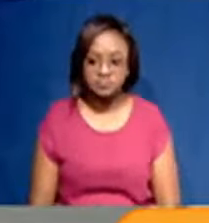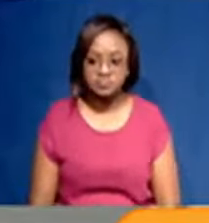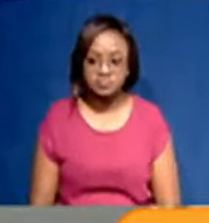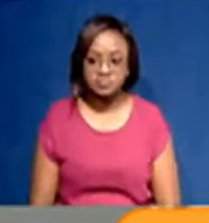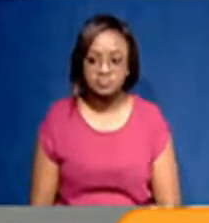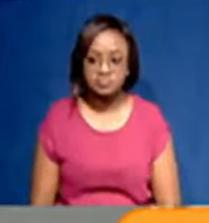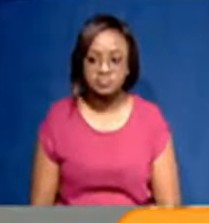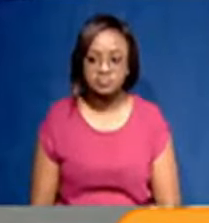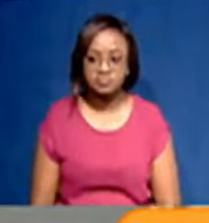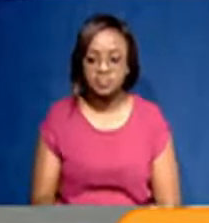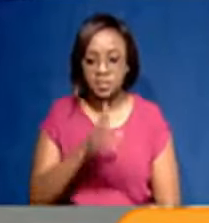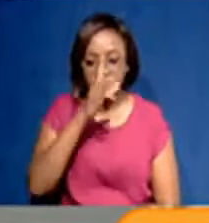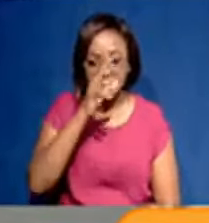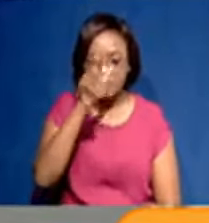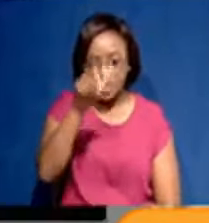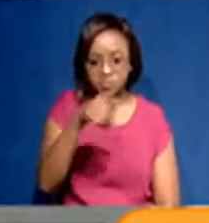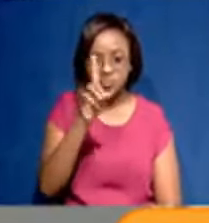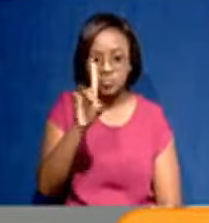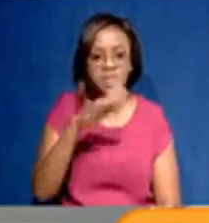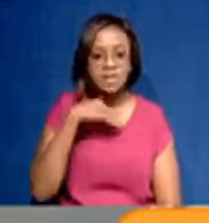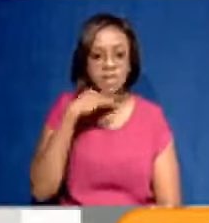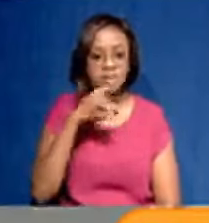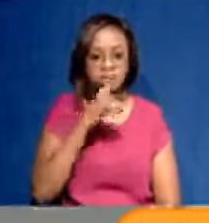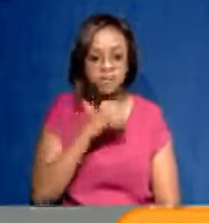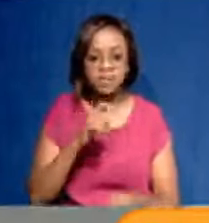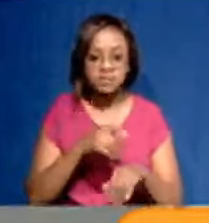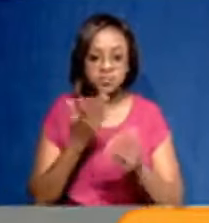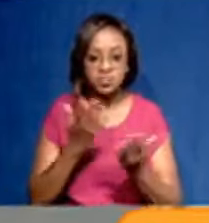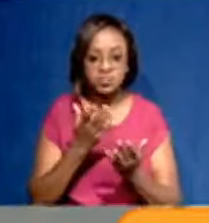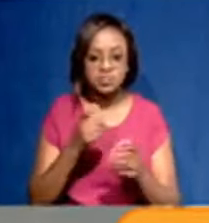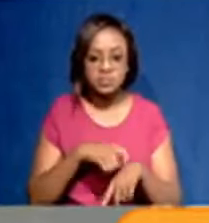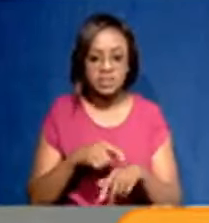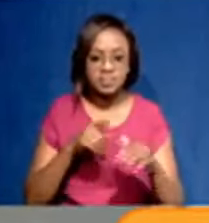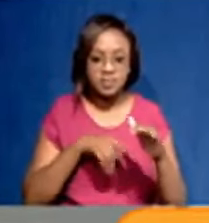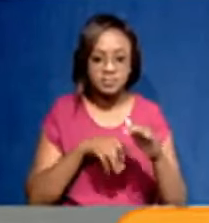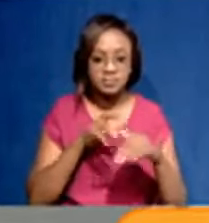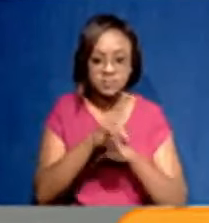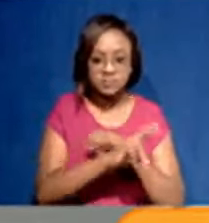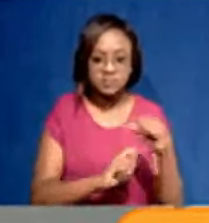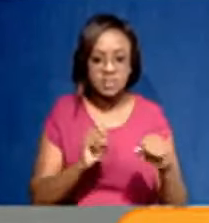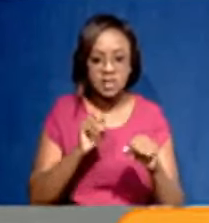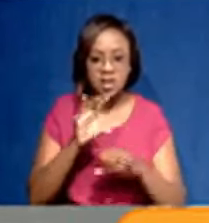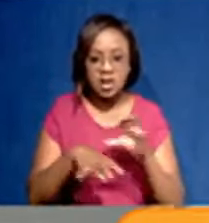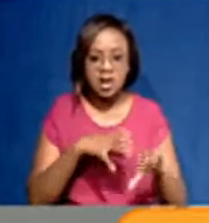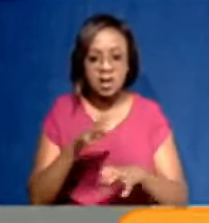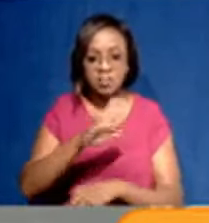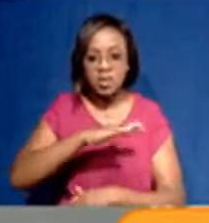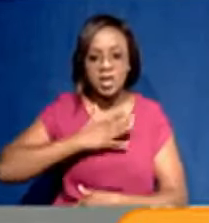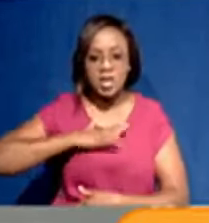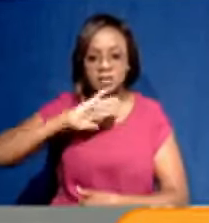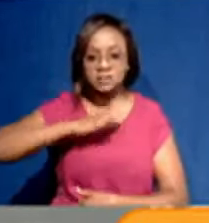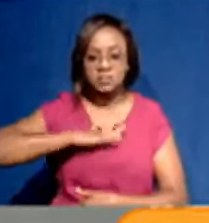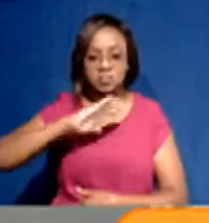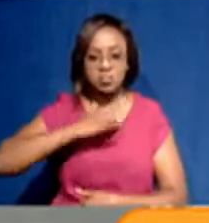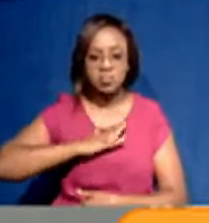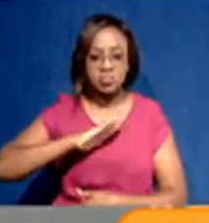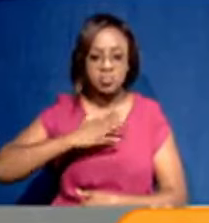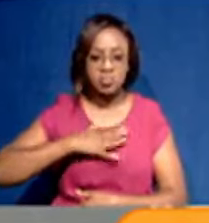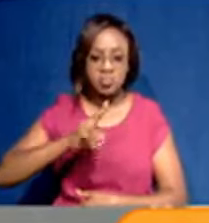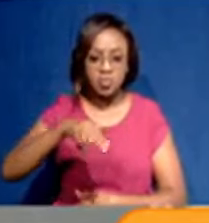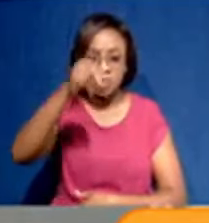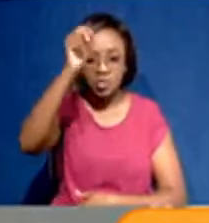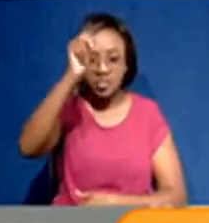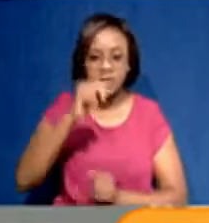Na mtazamaji, naye mtu mmoja ameuawa katika uvamizi wa wizi wa mifugo katika eneo la Morijo, Samburu Kaskazini. Hayakijiri